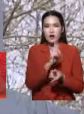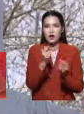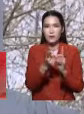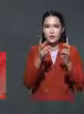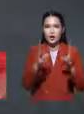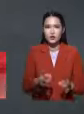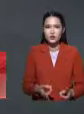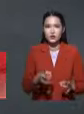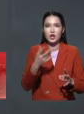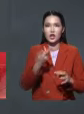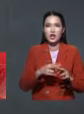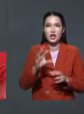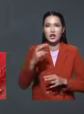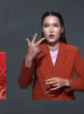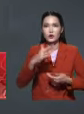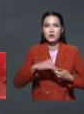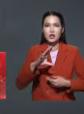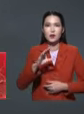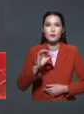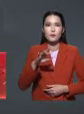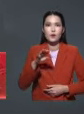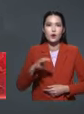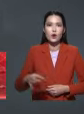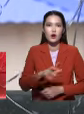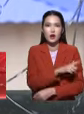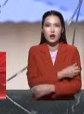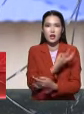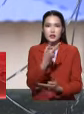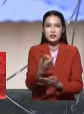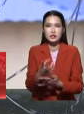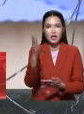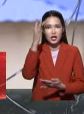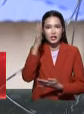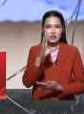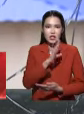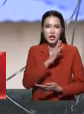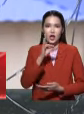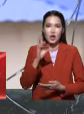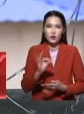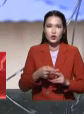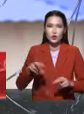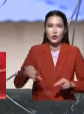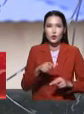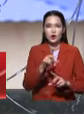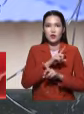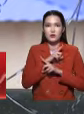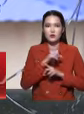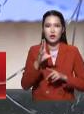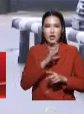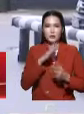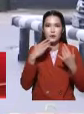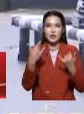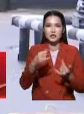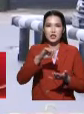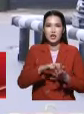алған шекарашы жедел жәрдем көлігімен Мәртөк аудандық ауруханасына жеткізілмекші болған көрінеді. Алайда ол жолда көз жұмды, қазір